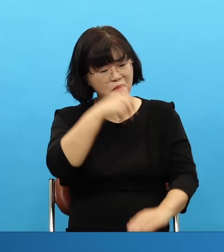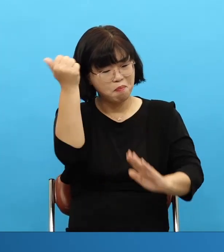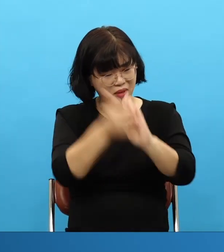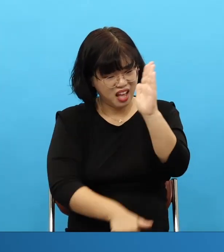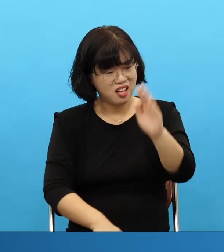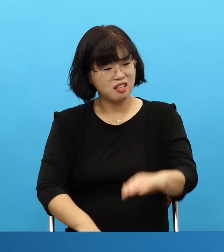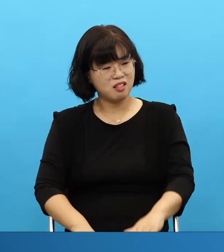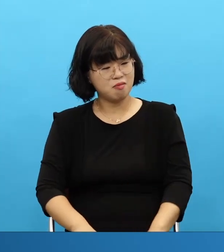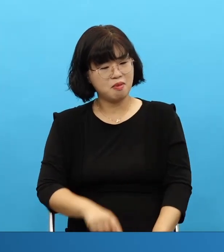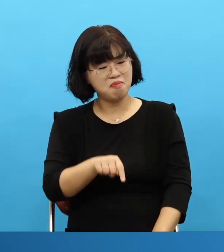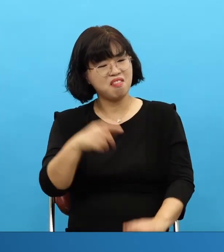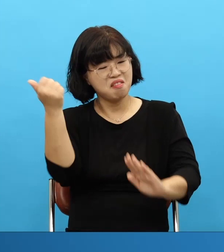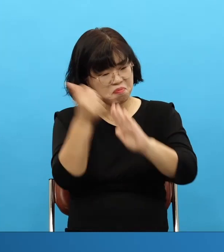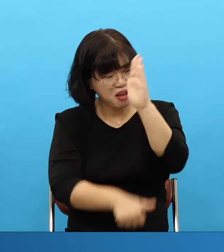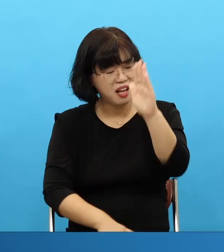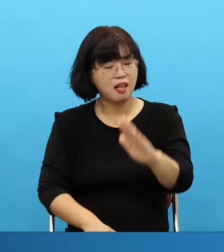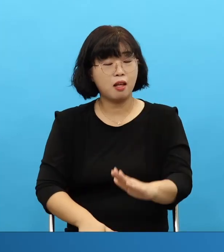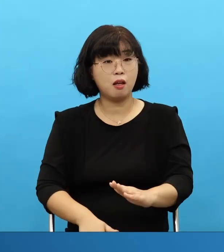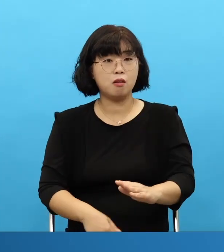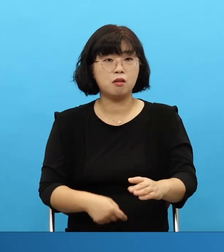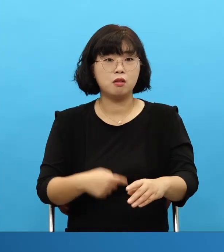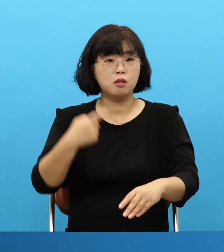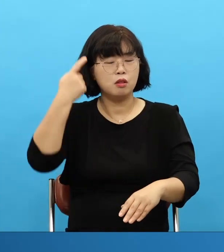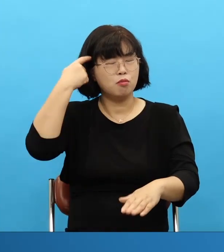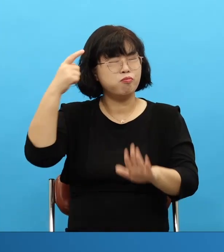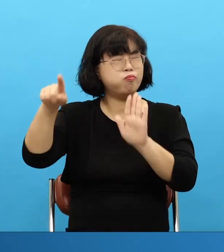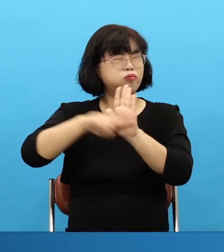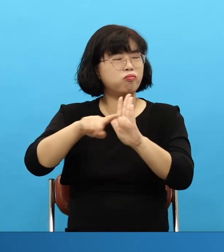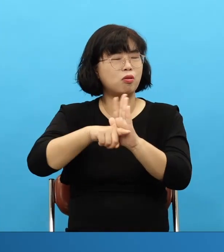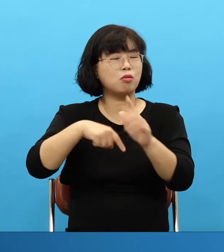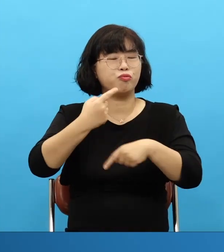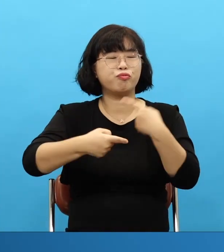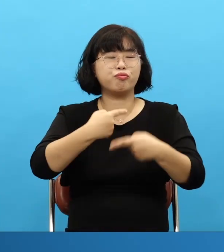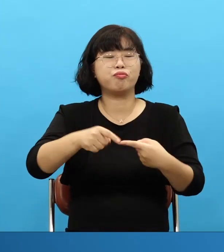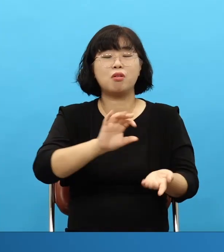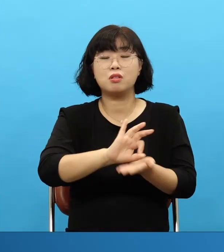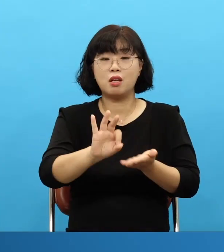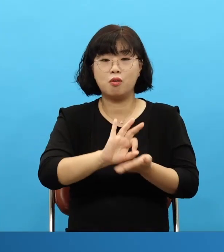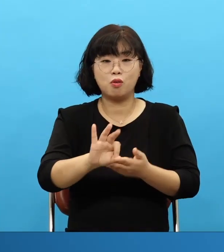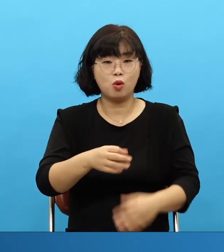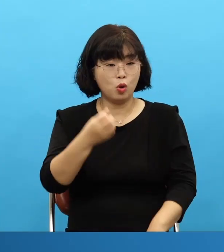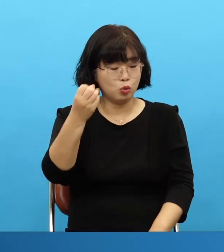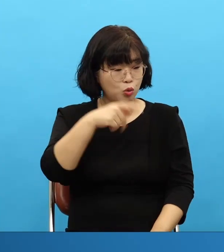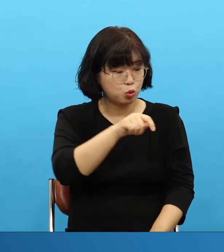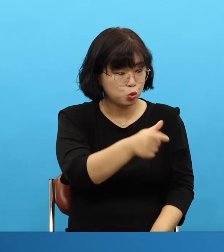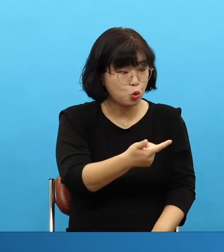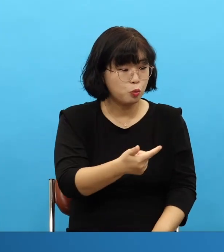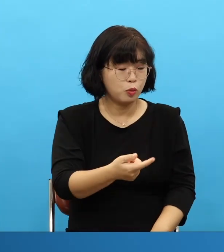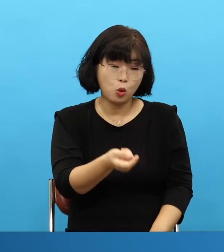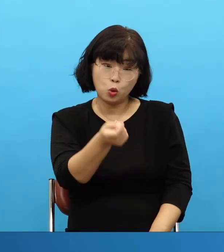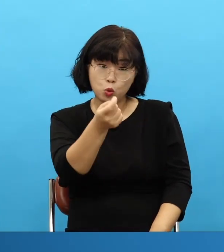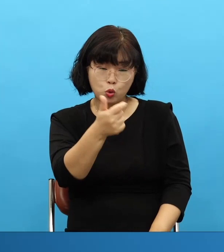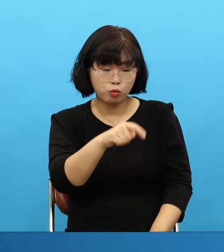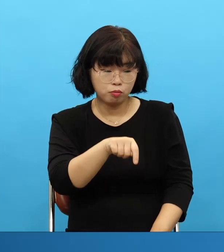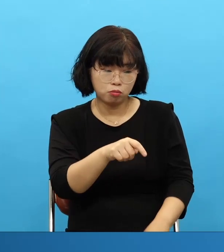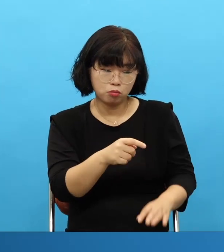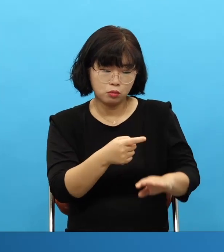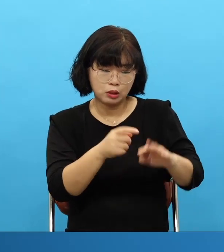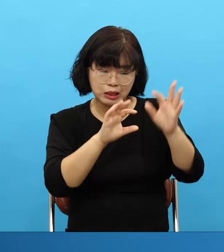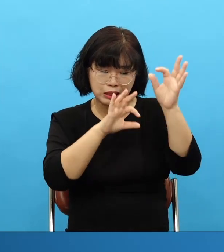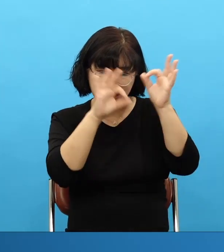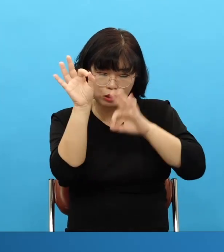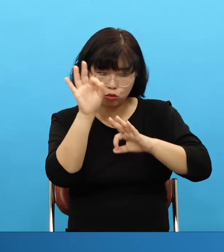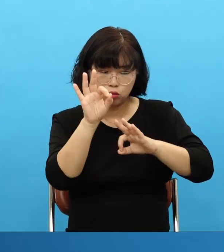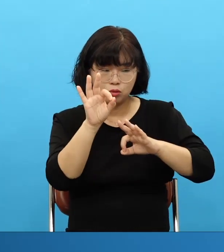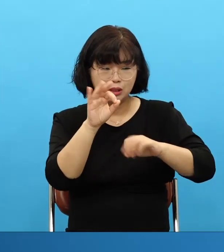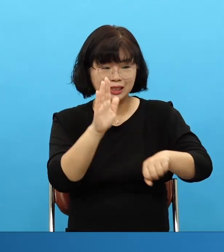Korean language, it's not a very emotionally sound 조금만 language. 잘못하면 미친 놈이라고. You know, you're 우리 crazy. 한국말이 좀 그래요. Words that you speak are